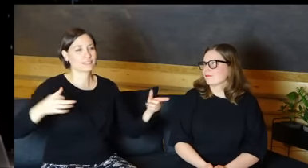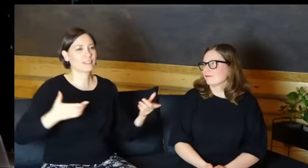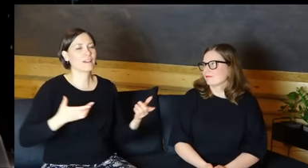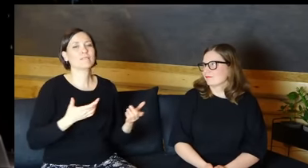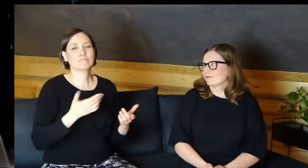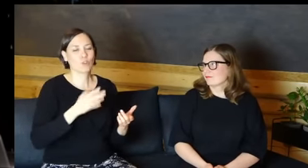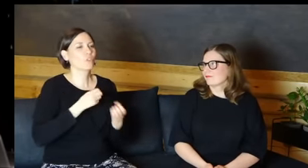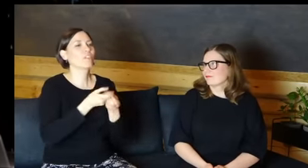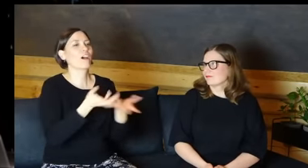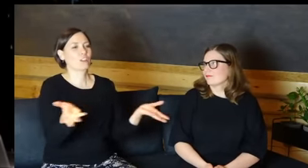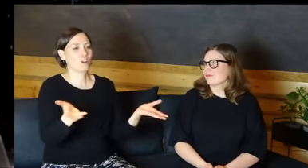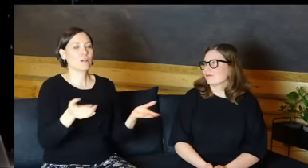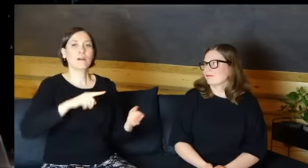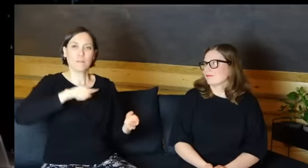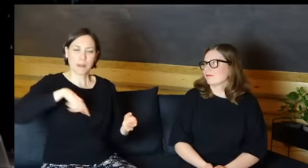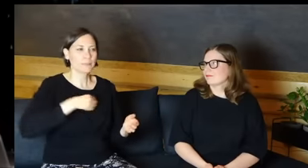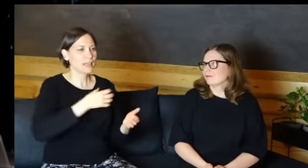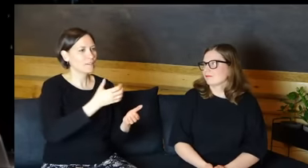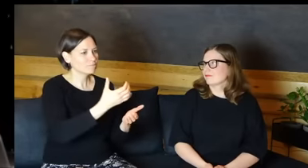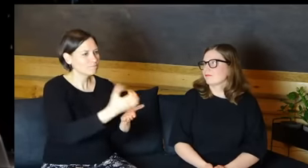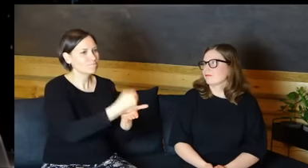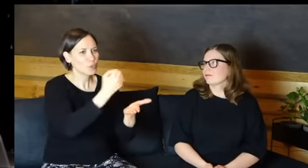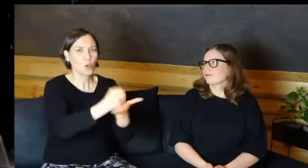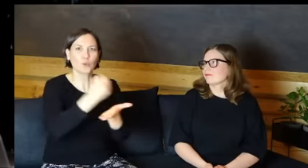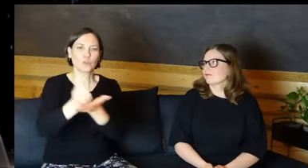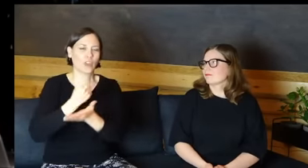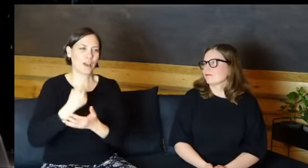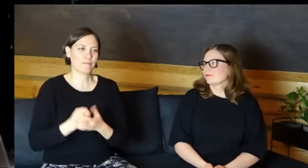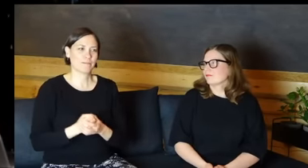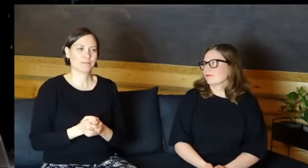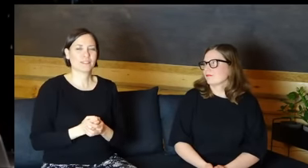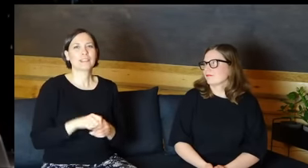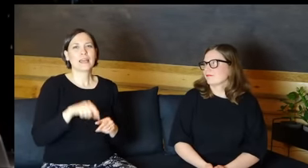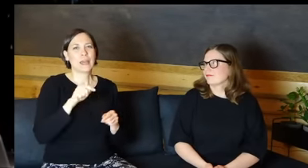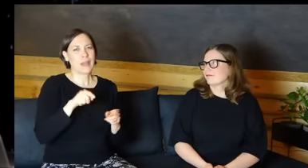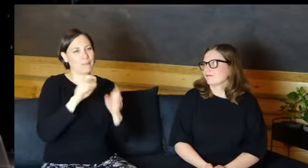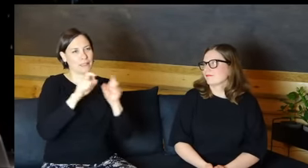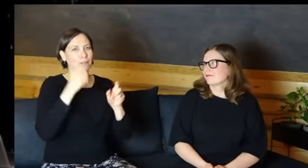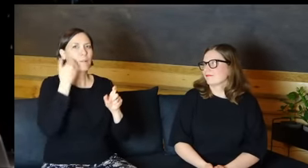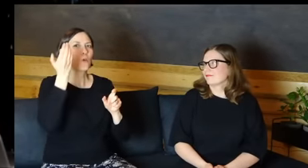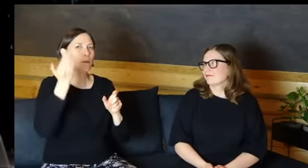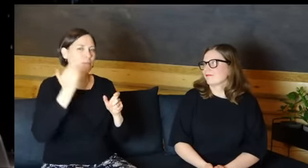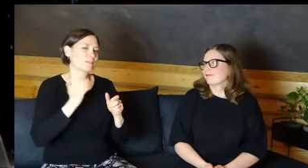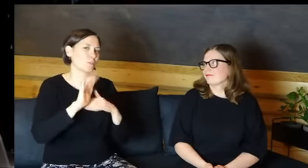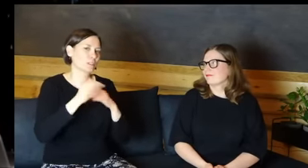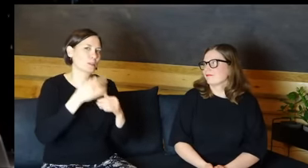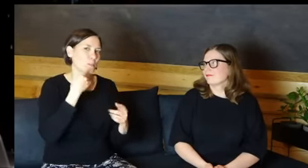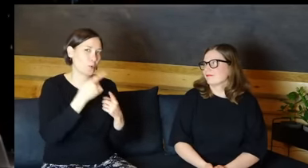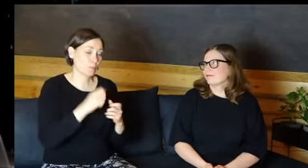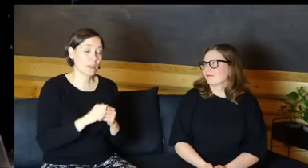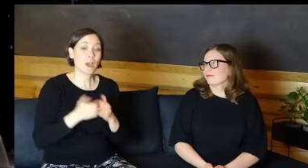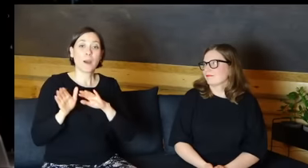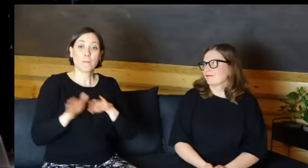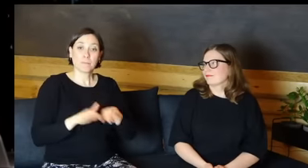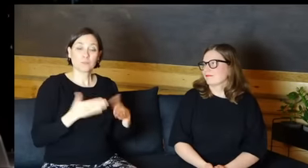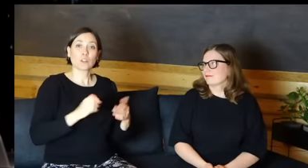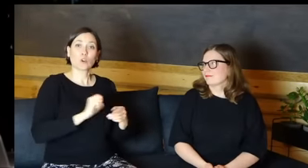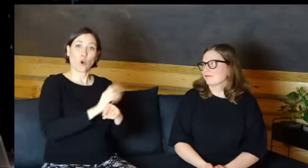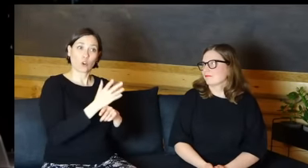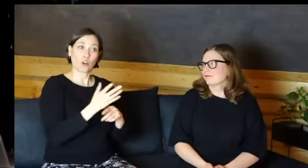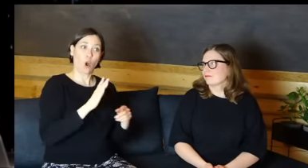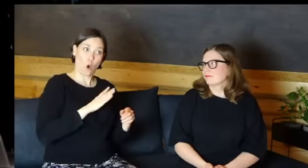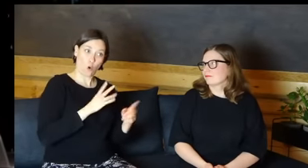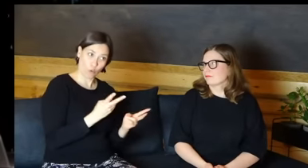ne. Palataan näihin teemoihin sitten vähän myöhemmin. Summa summarum, koronasta huolimatta kasvu